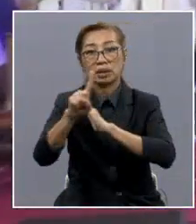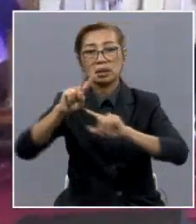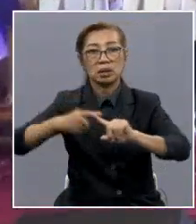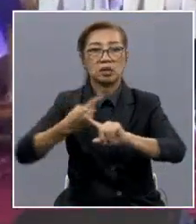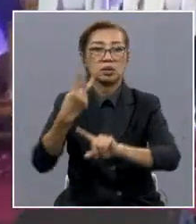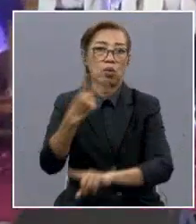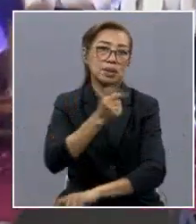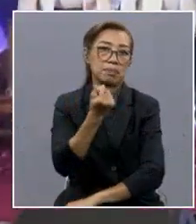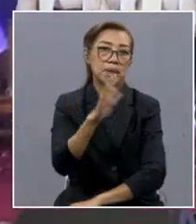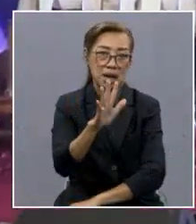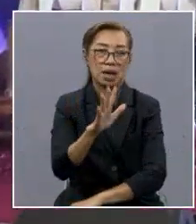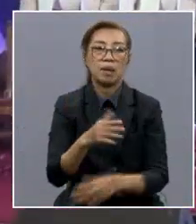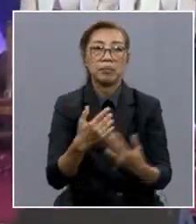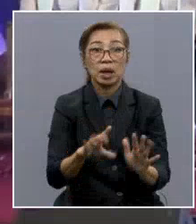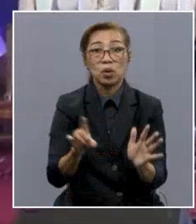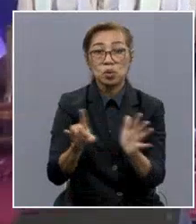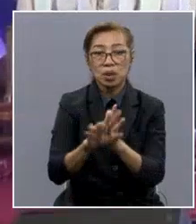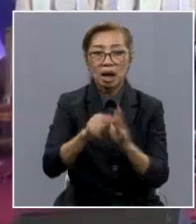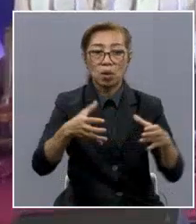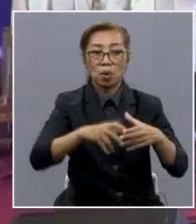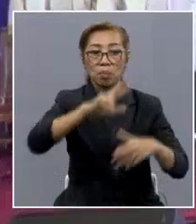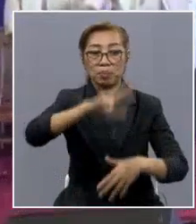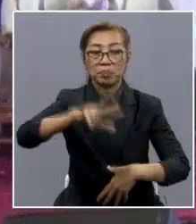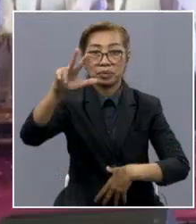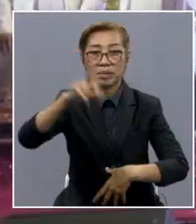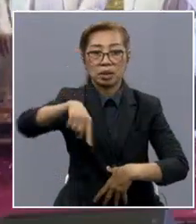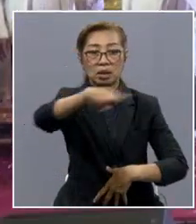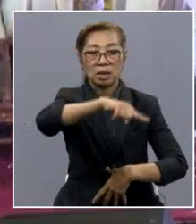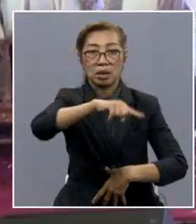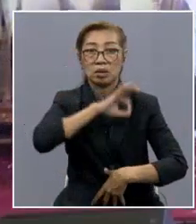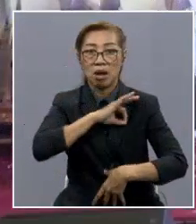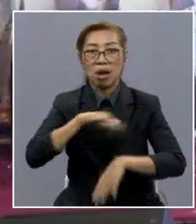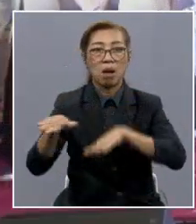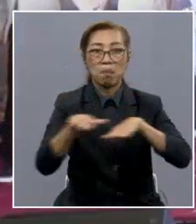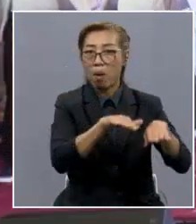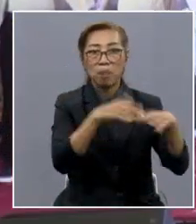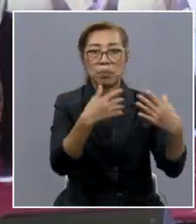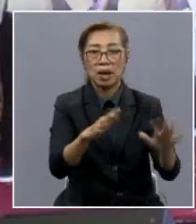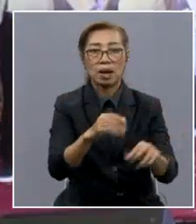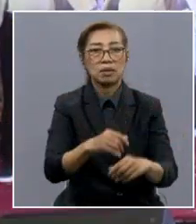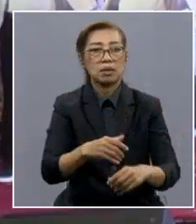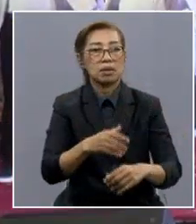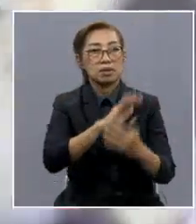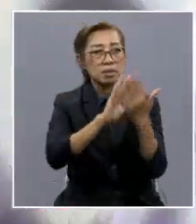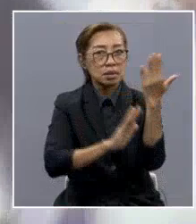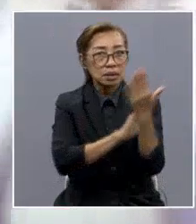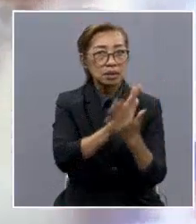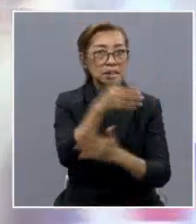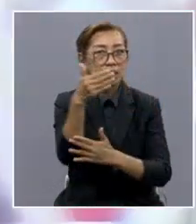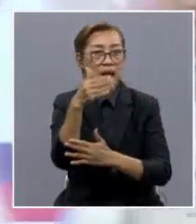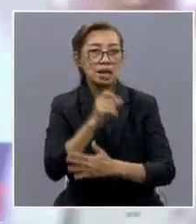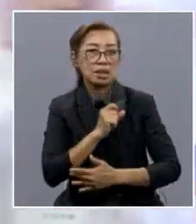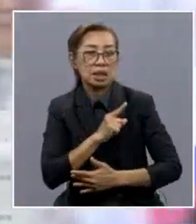าพันธ์นะครับแล้วก็ทิ้งท้ายแบบนี้ว่าพรรคเนี้ยทุกคนเนี่ยมีความพร้อมในทุกๆด้านมีความรักชาติศาสนาพระมหากษั